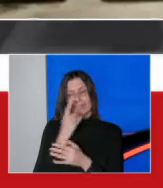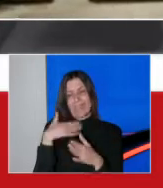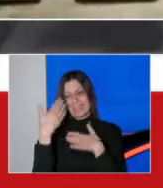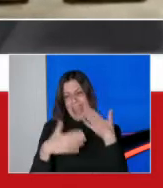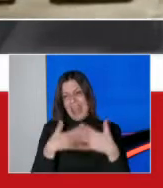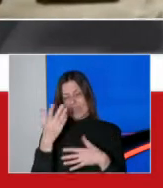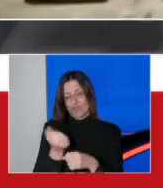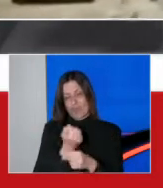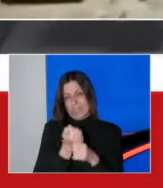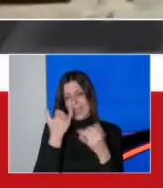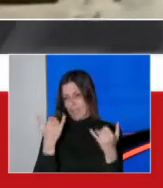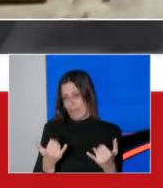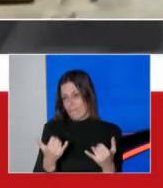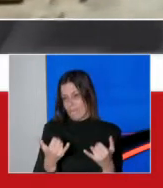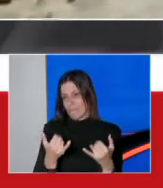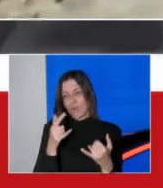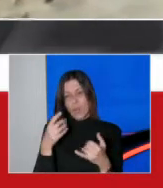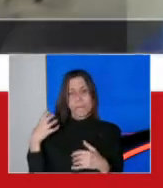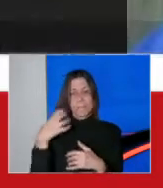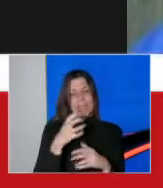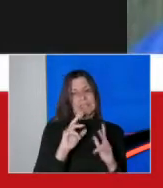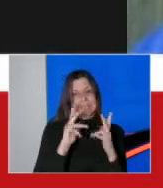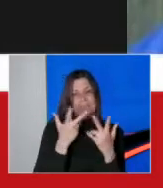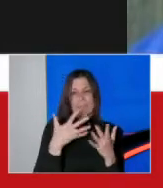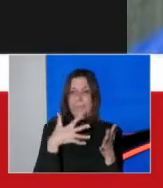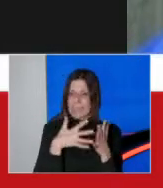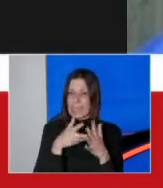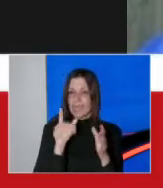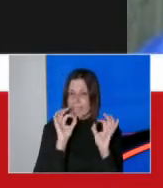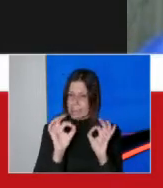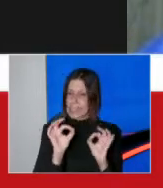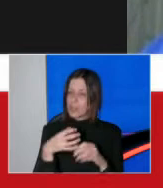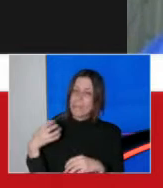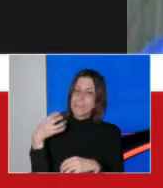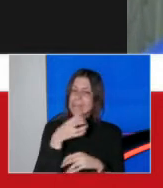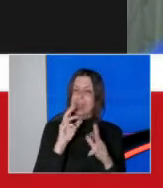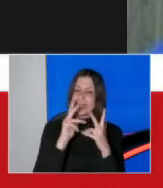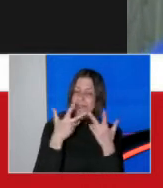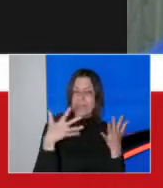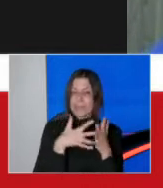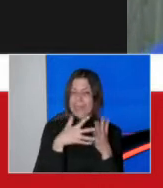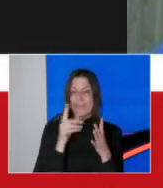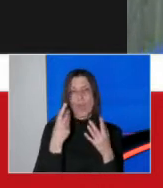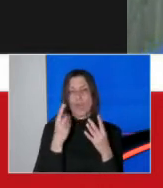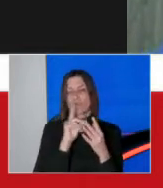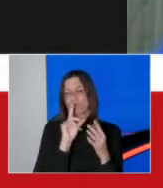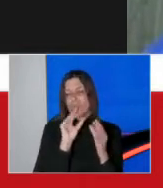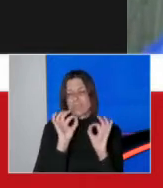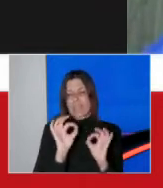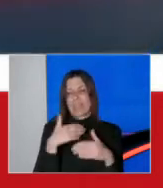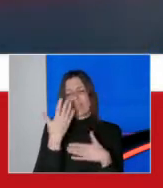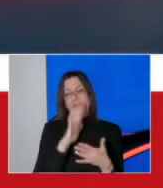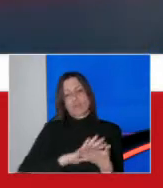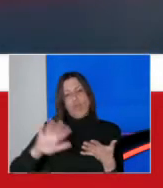בתהליך שהוא מבצע כרגע. הוא מינה צוות בדיקה, וזה בסדר שהוא מנסה בדיקה, אבל זה לא בסדר שהוא נתן לו 5 חודשים